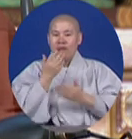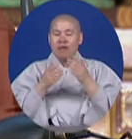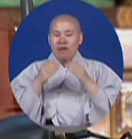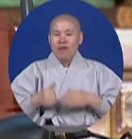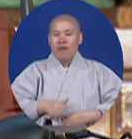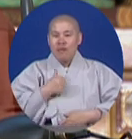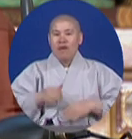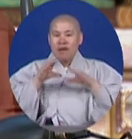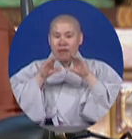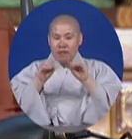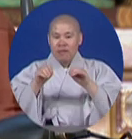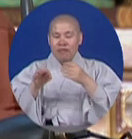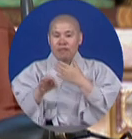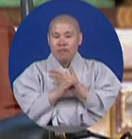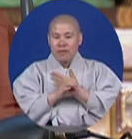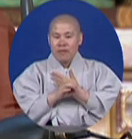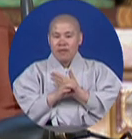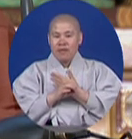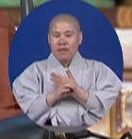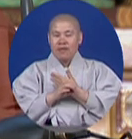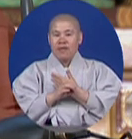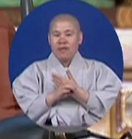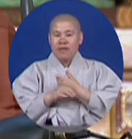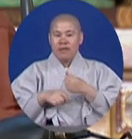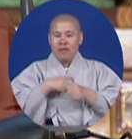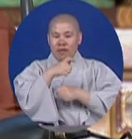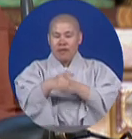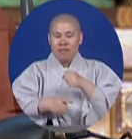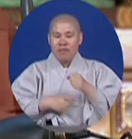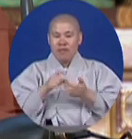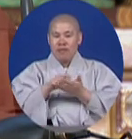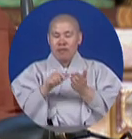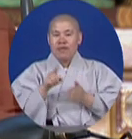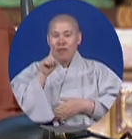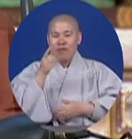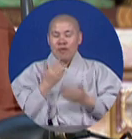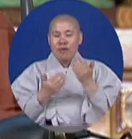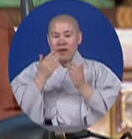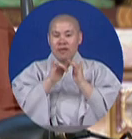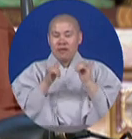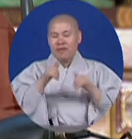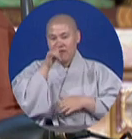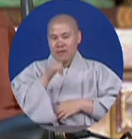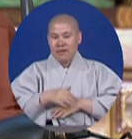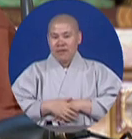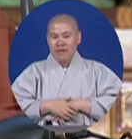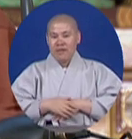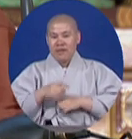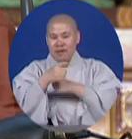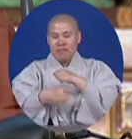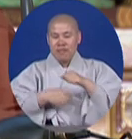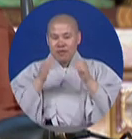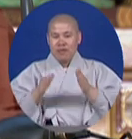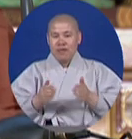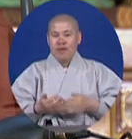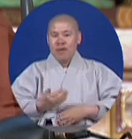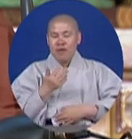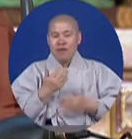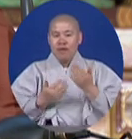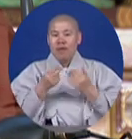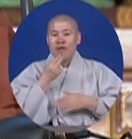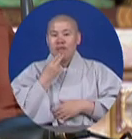화가. 어떤 사람은 10년에 한 번 화내는 사람도 있고 그래요. 그 10년 동안 화 없는 것 같죠?